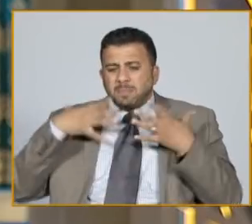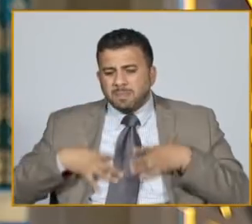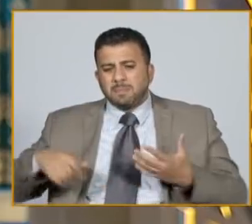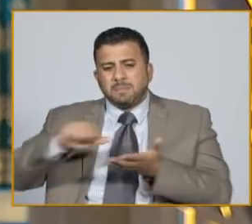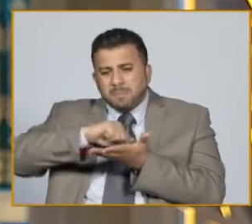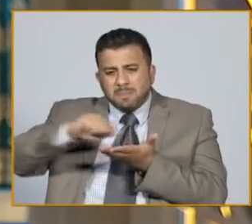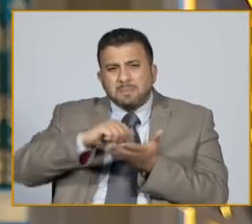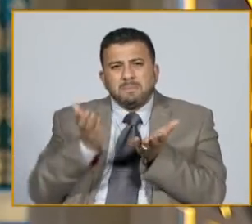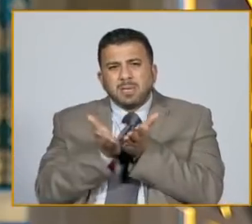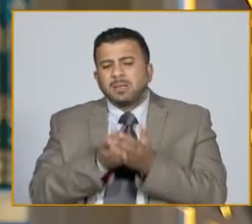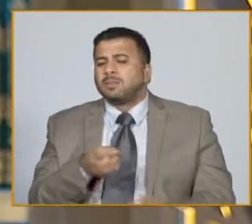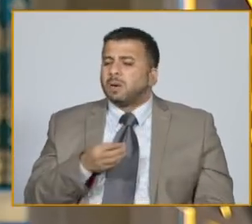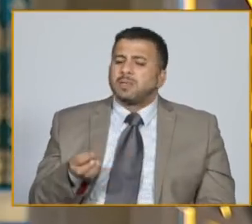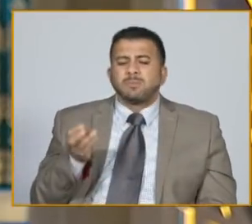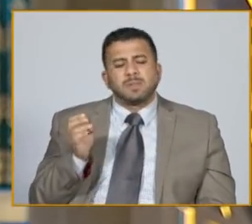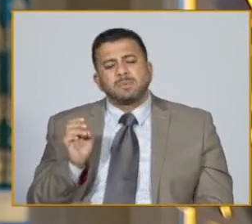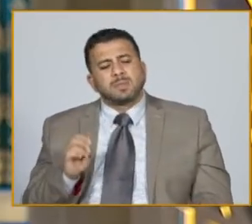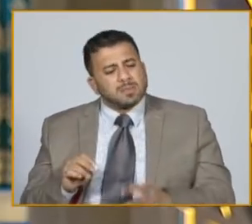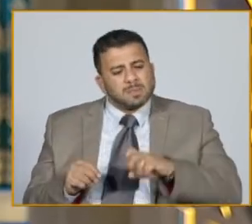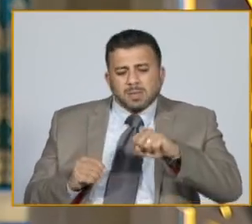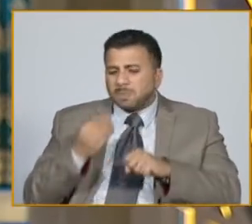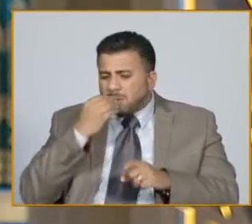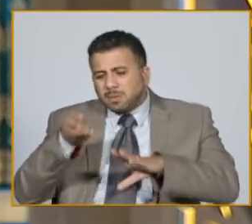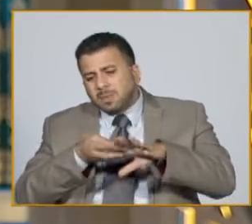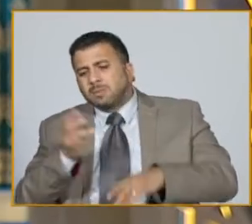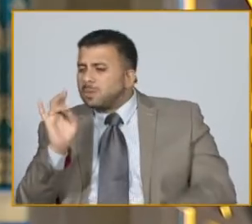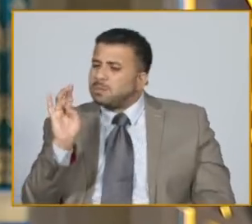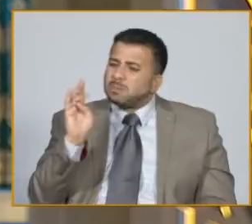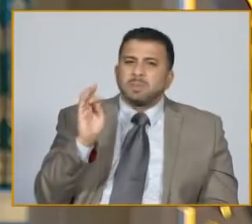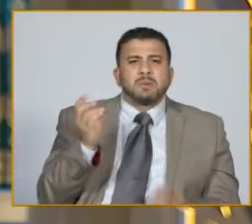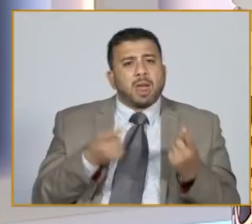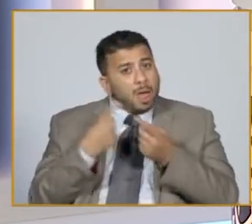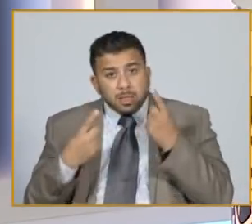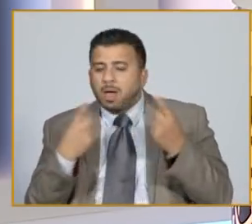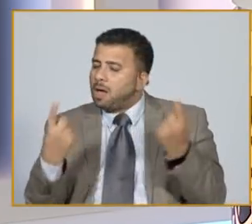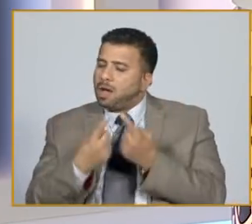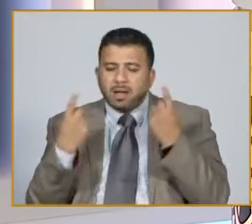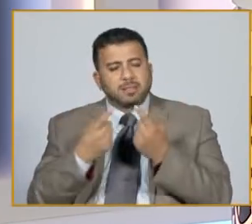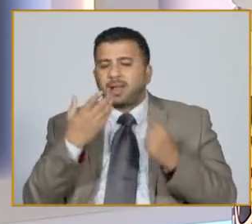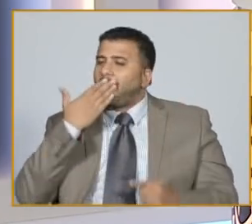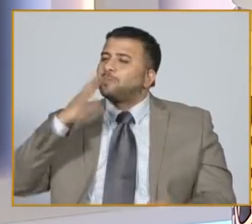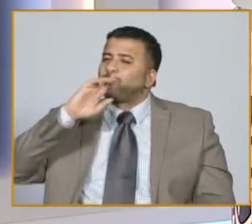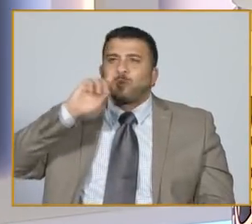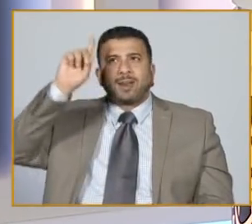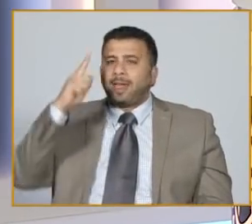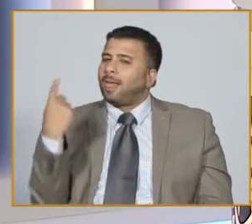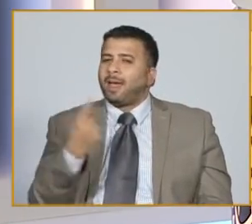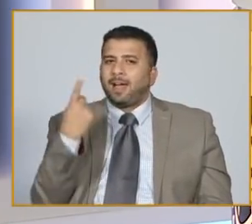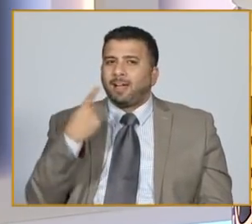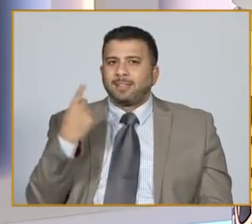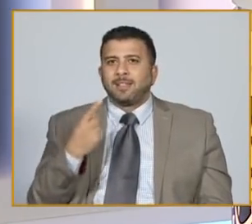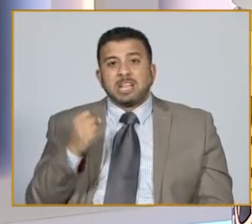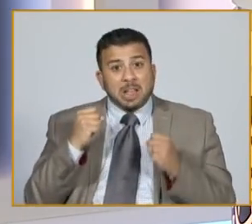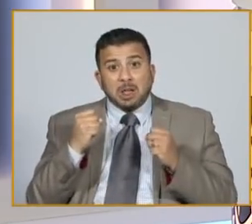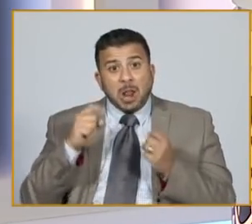مثلا تعدين أولادك للمدرسة أو كذا، الأمر واسع ولله الحمد والمنة. أبو عروة من السعودية يقول أنا